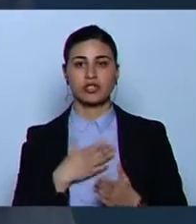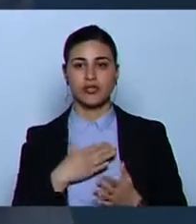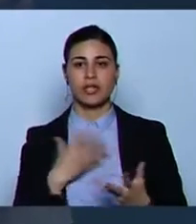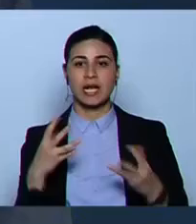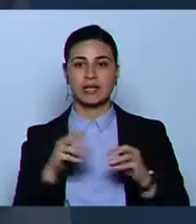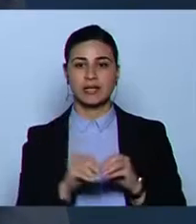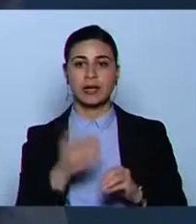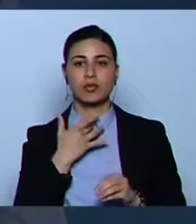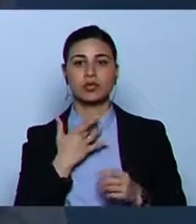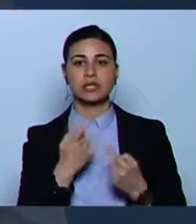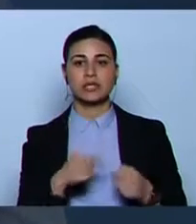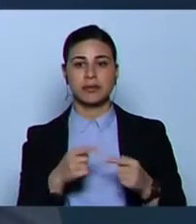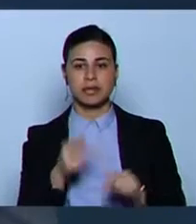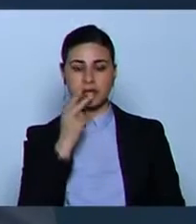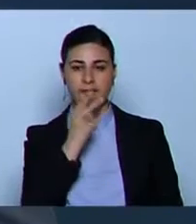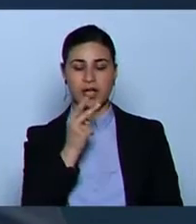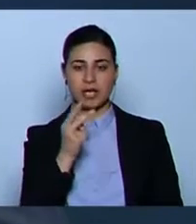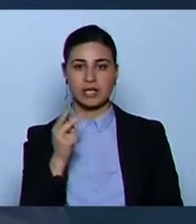გაერთიანებული მუნიციპალიტეტები გვეხილა